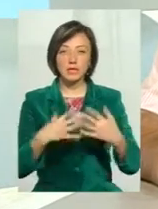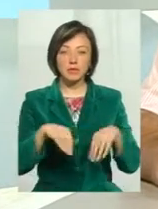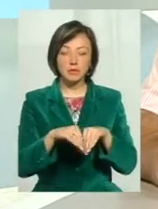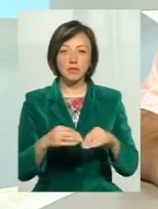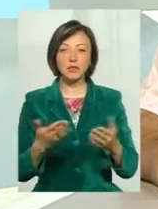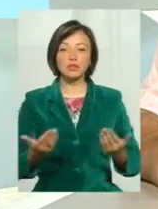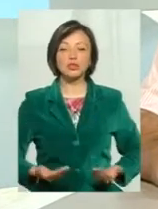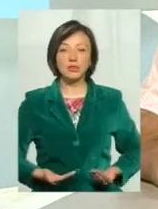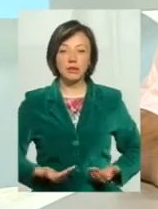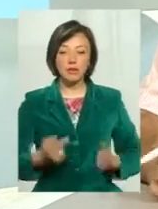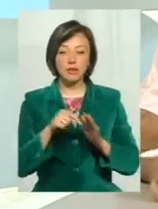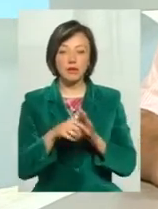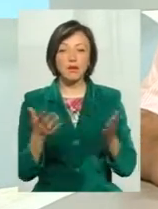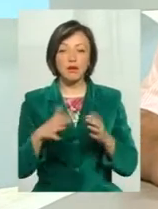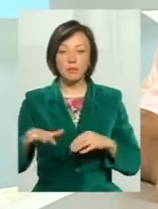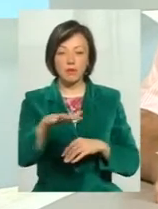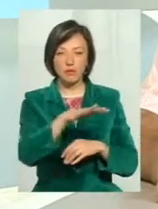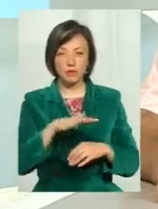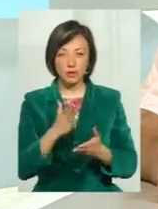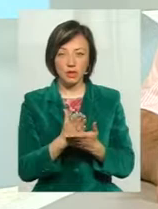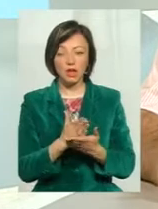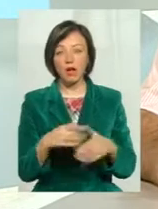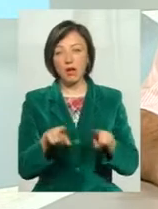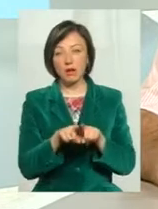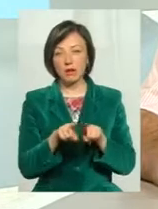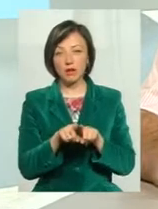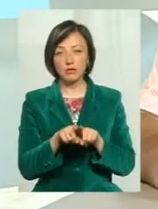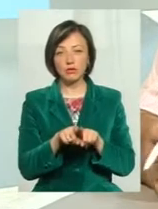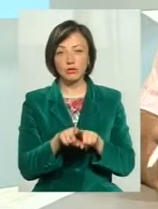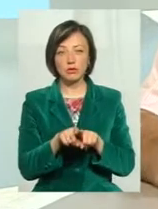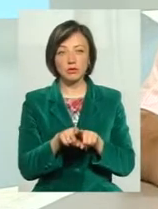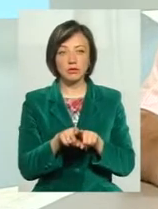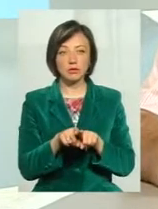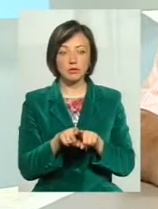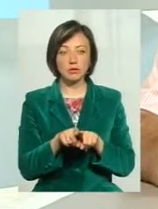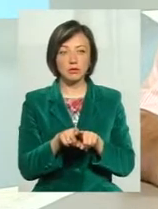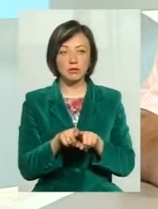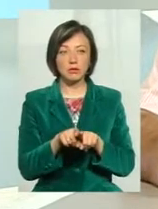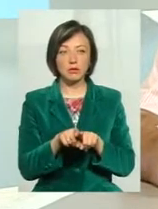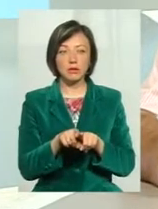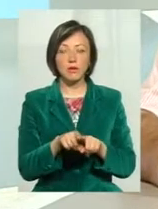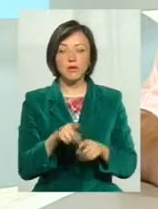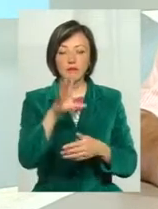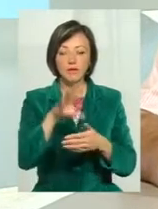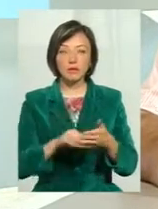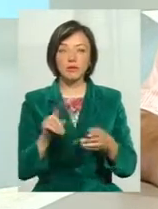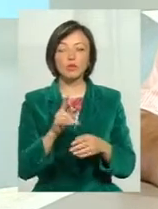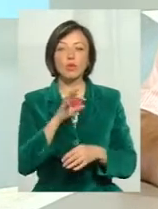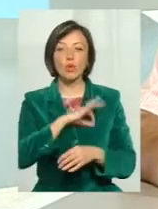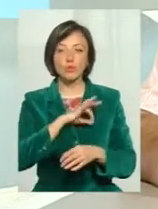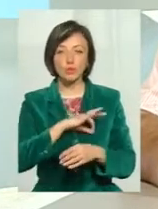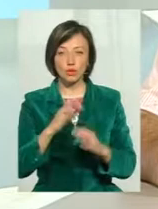характеристики житлових приміщень, а також того набору комунальних послуг, якими